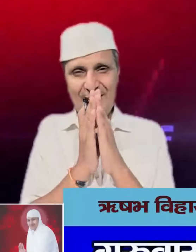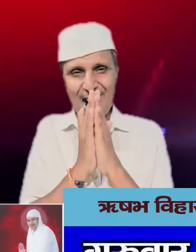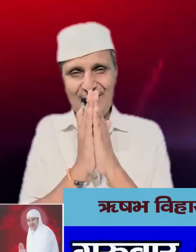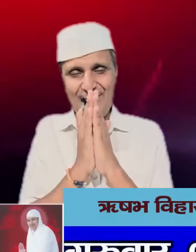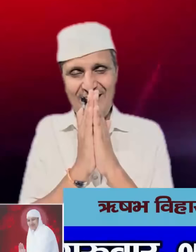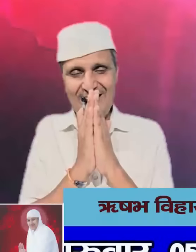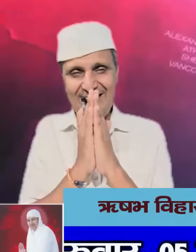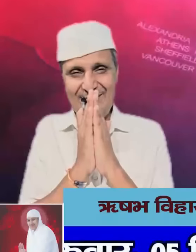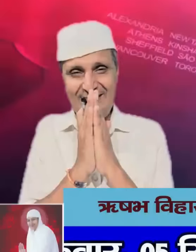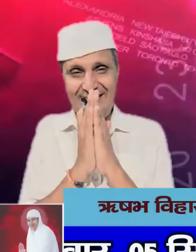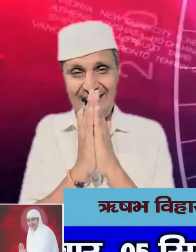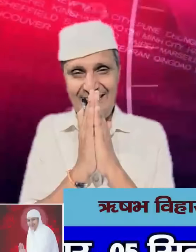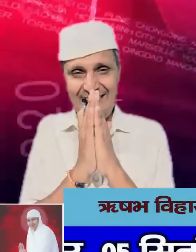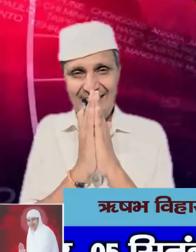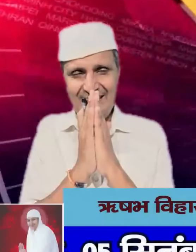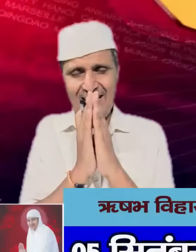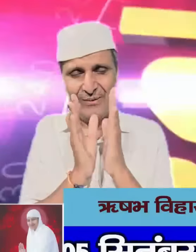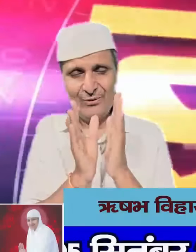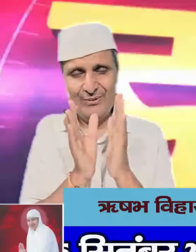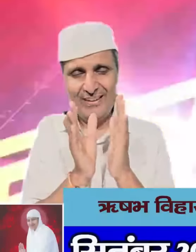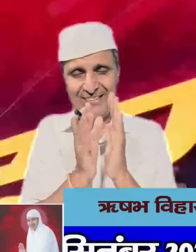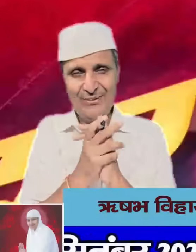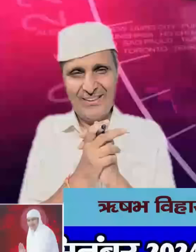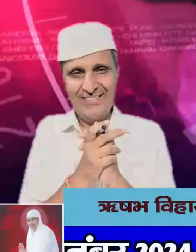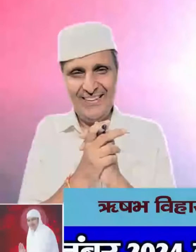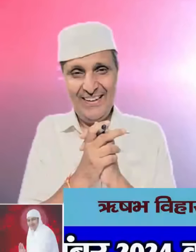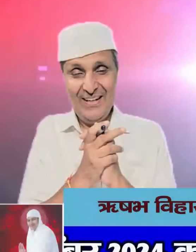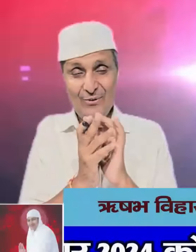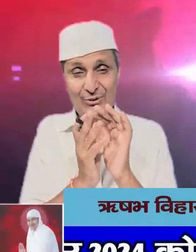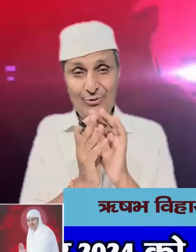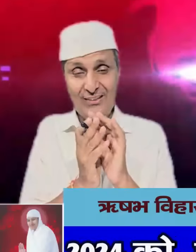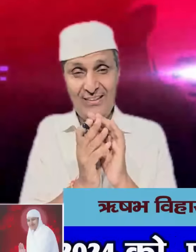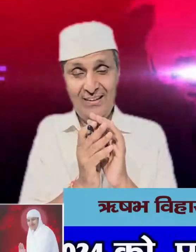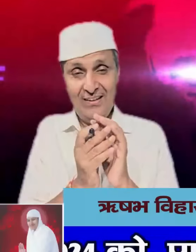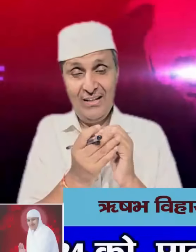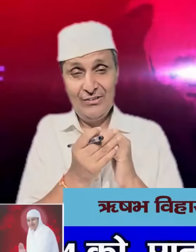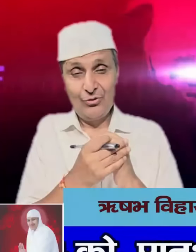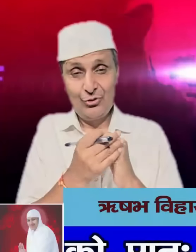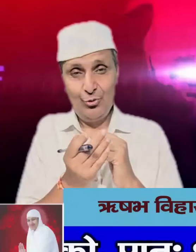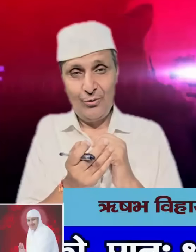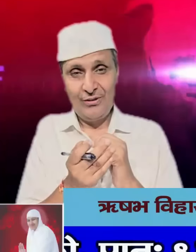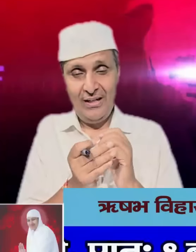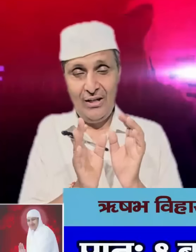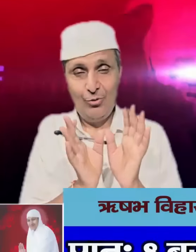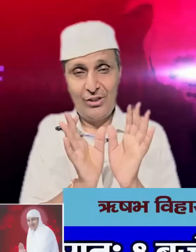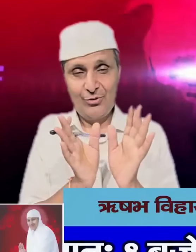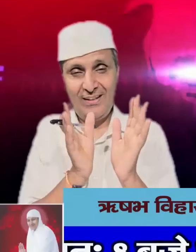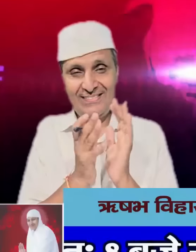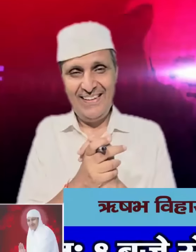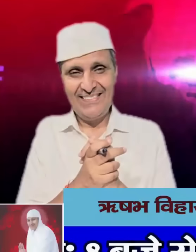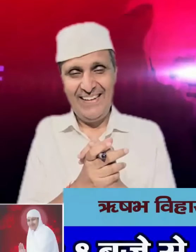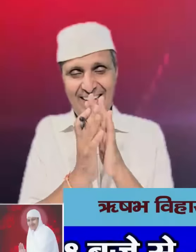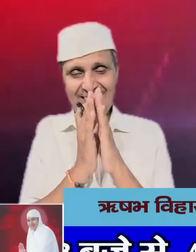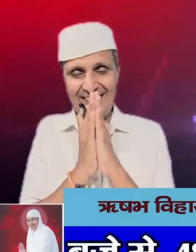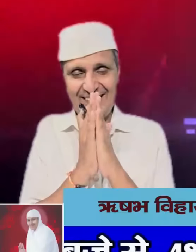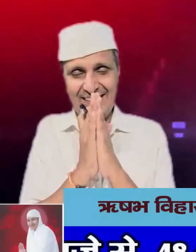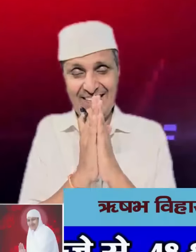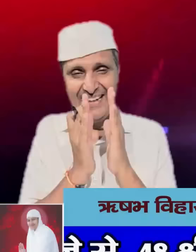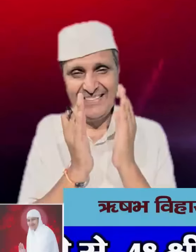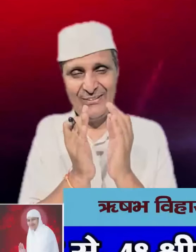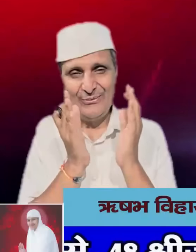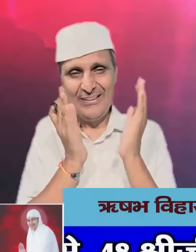सोशल मीडिया पर आप सभी के चहेते, हाँ कुछ को नाराजगी हो सकती है, कुछ को कहते हैं ना जिसको शुगर होती है उस रसगुल्ला अच्छा नहीं लगता है।